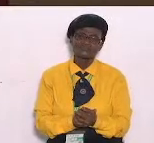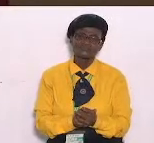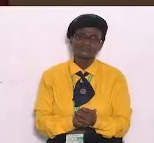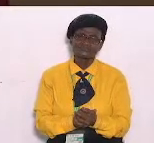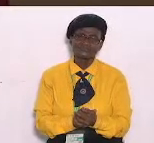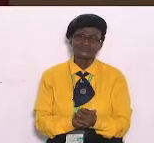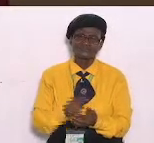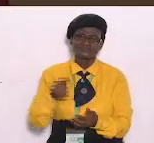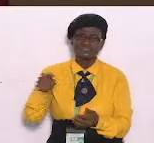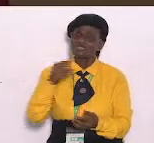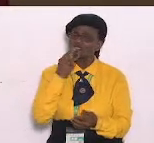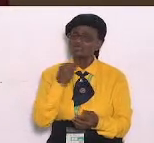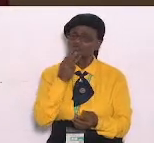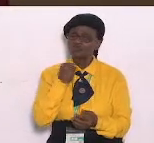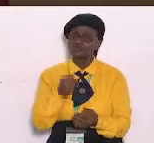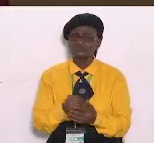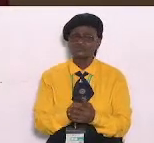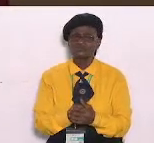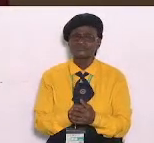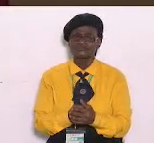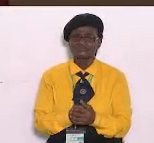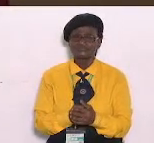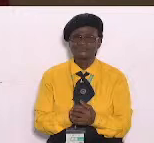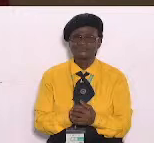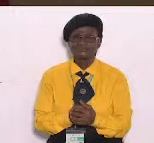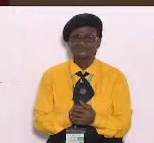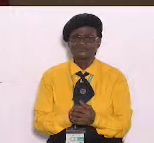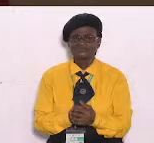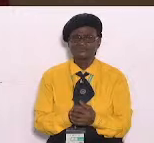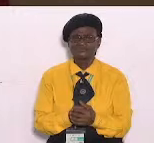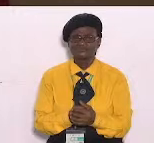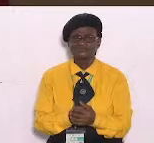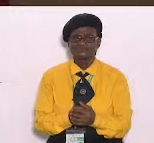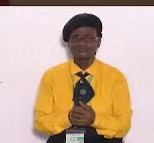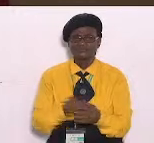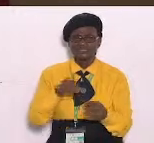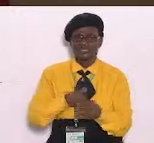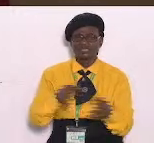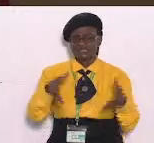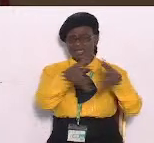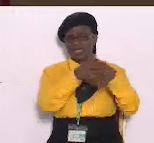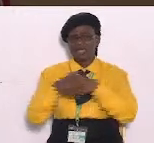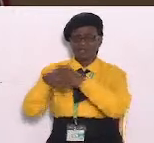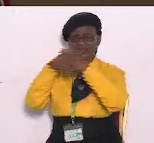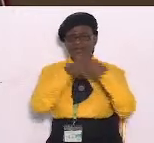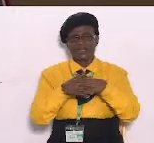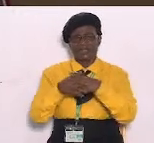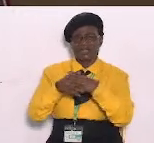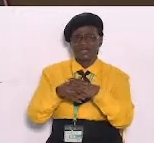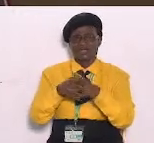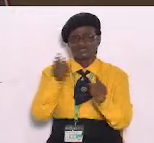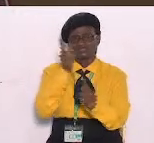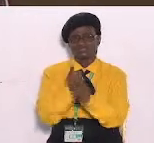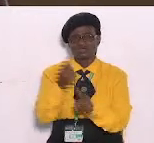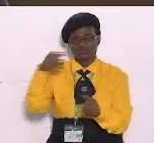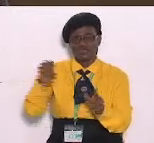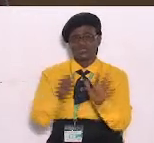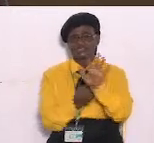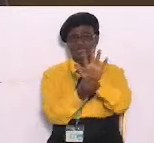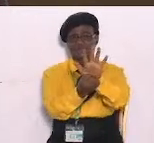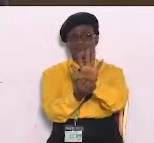Google que les Juifs en Amérique